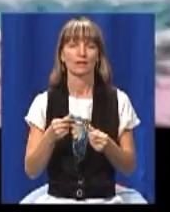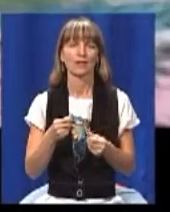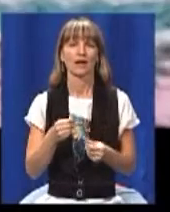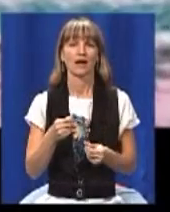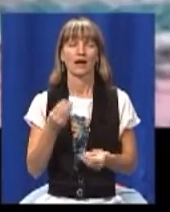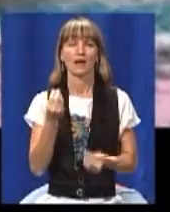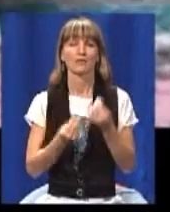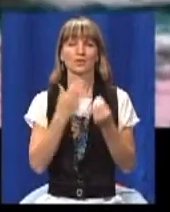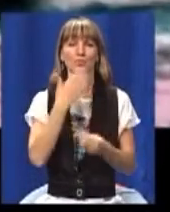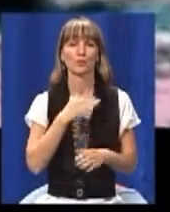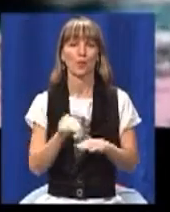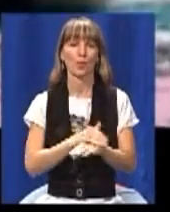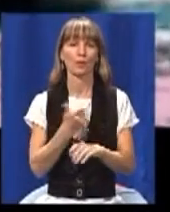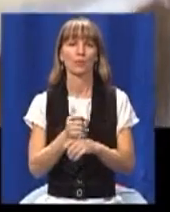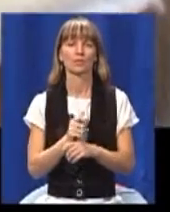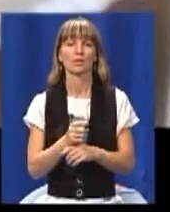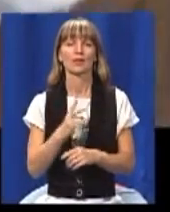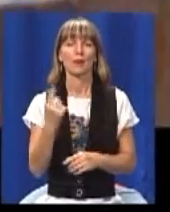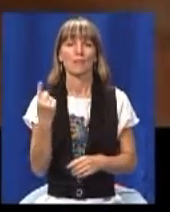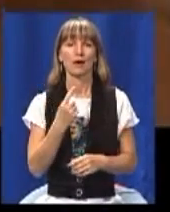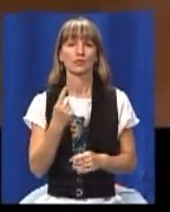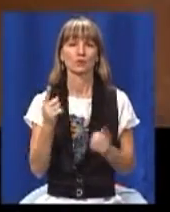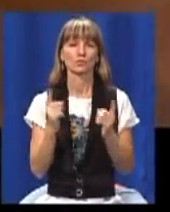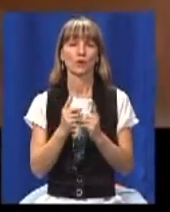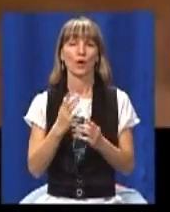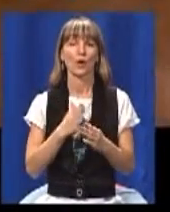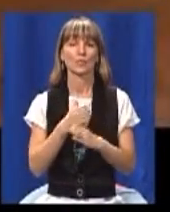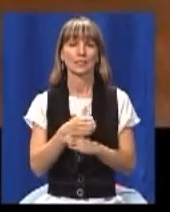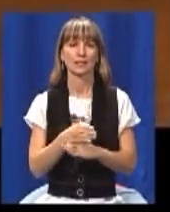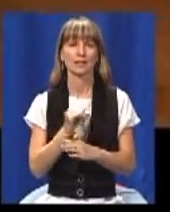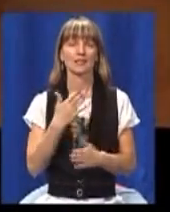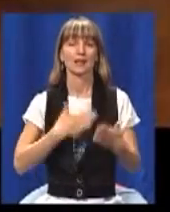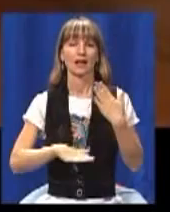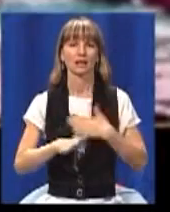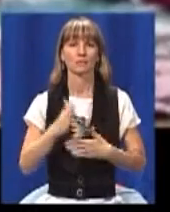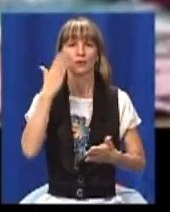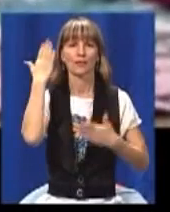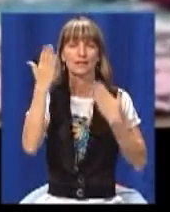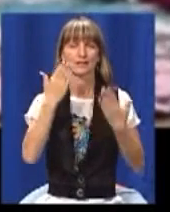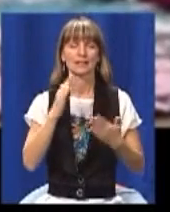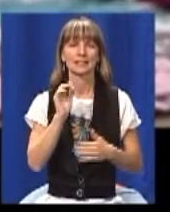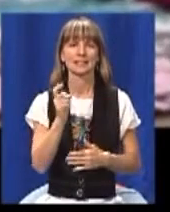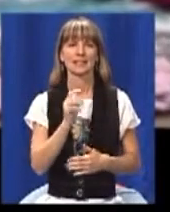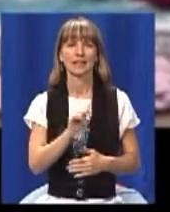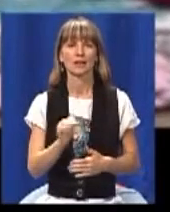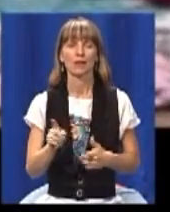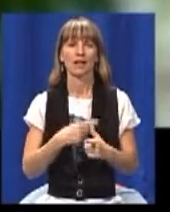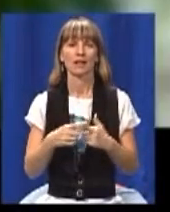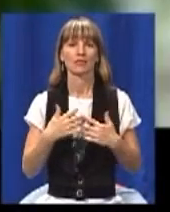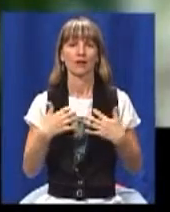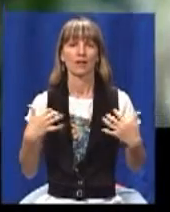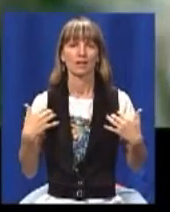дуже грайлива і доброзичлива. Вона першою зустрічатиме гостей і з радістю повеселиться з дітьми або